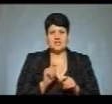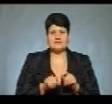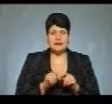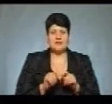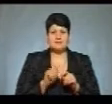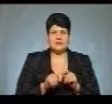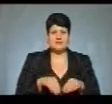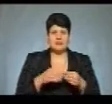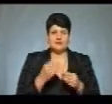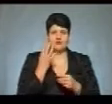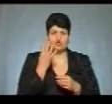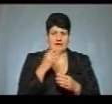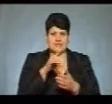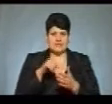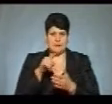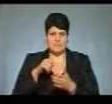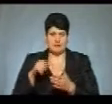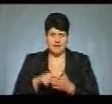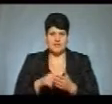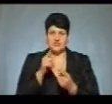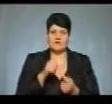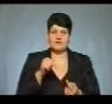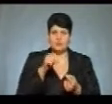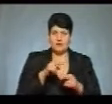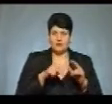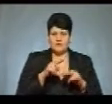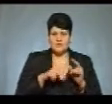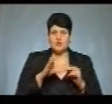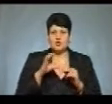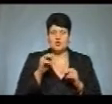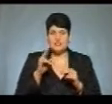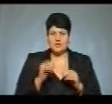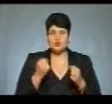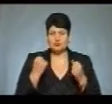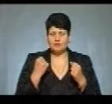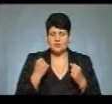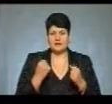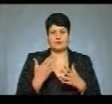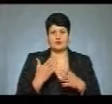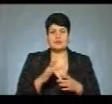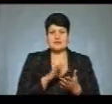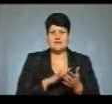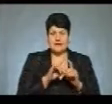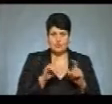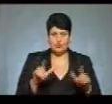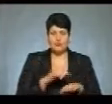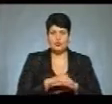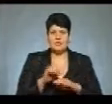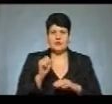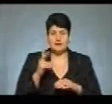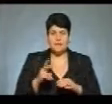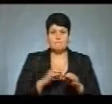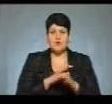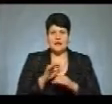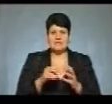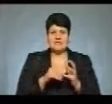поставити 4 запитання, а саме, чи відповідає будівництво соціально-спортивного центру «Вулична академія» проєкту